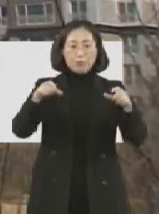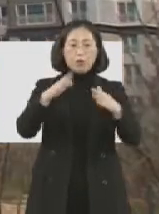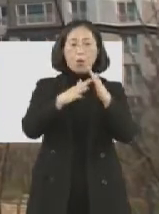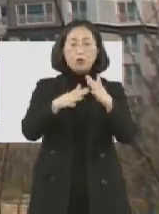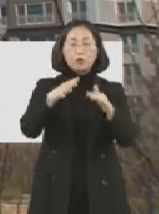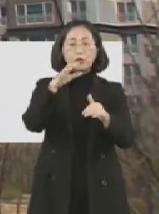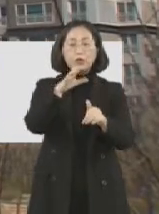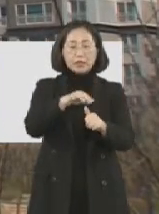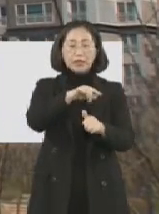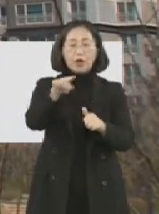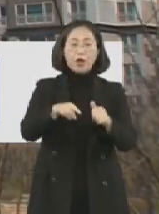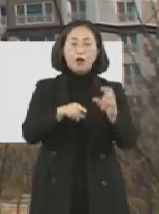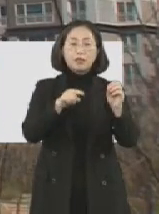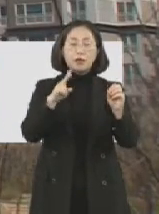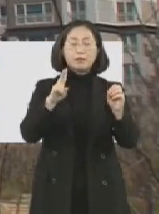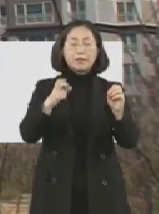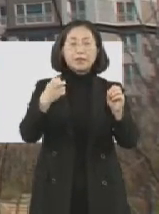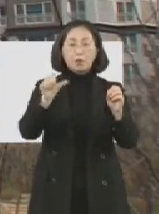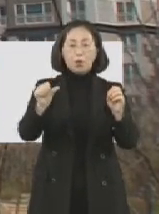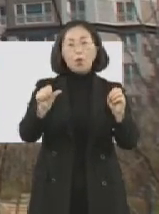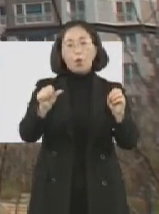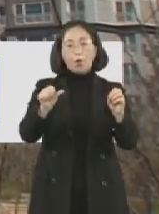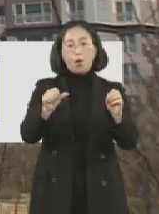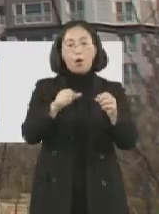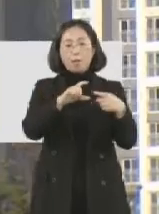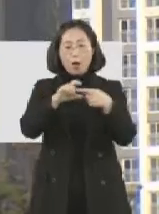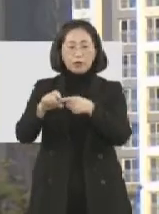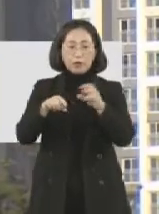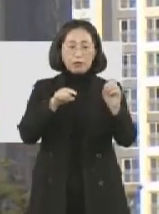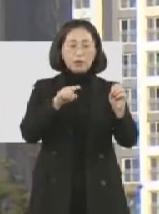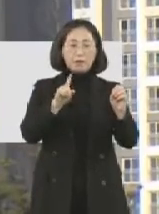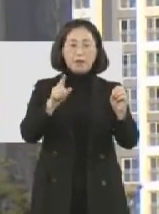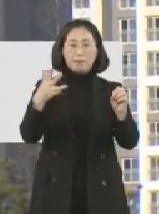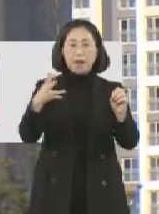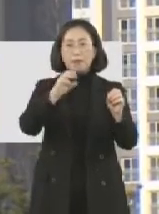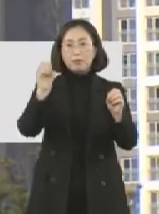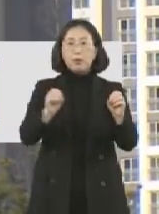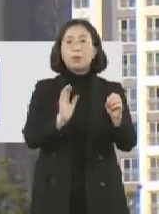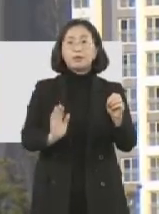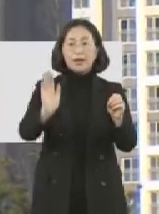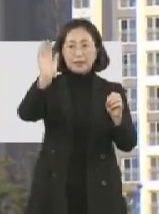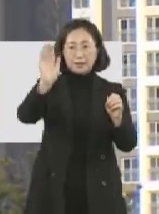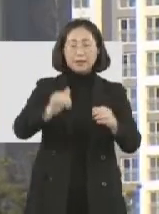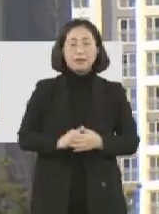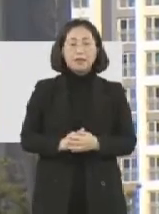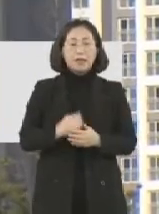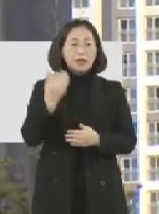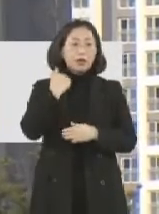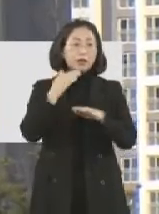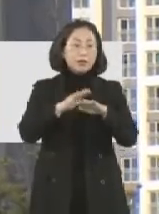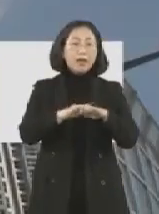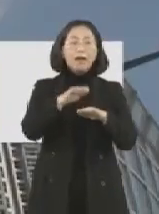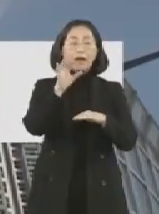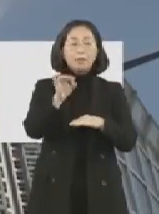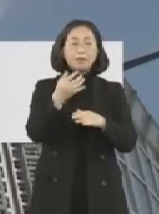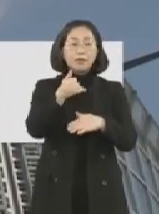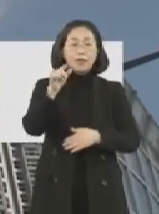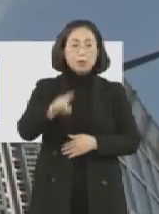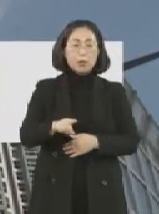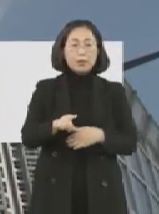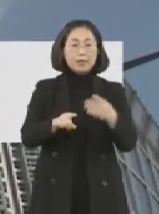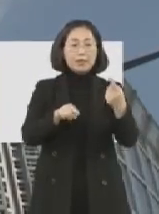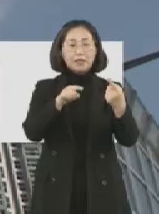공주 0.71% 를 비롯해 평균 0.18% 상승했습니다 전세값은 세종이 전체 대비